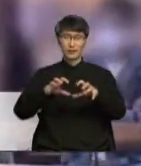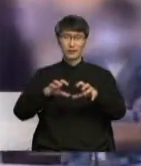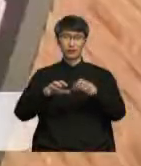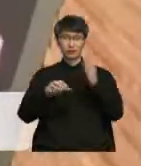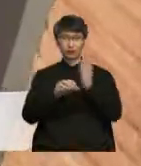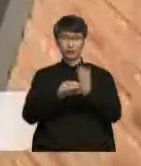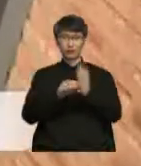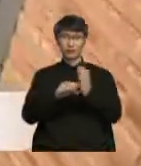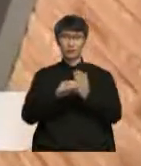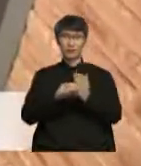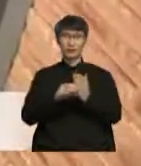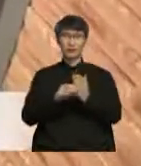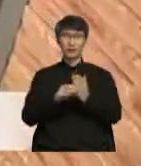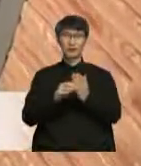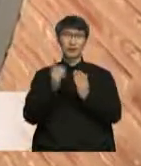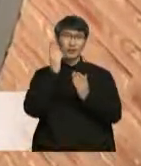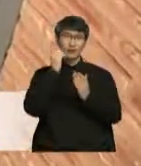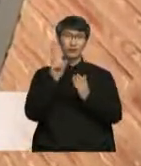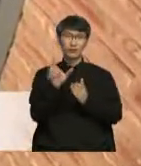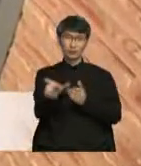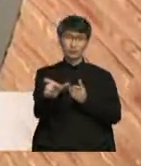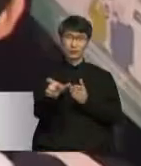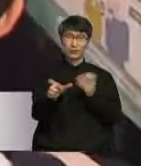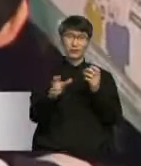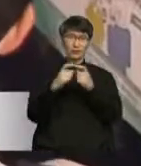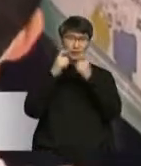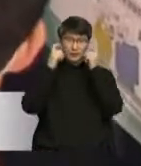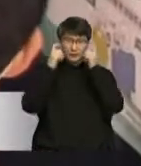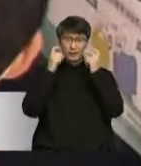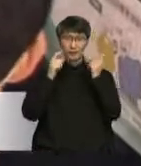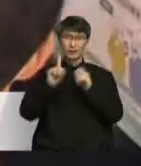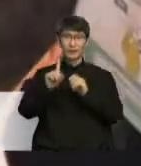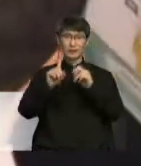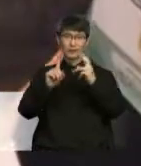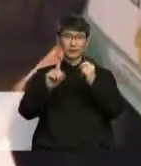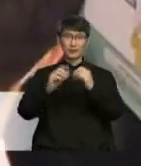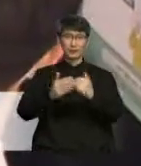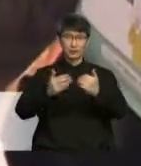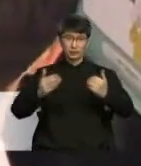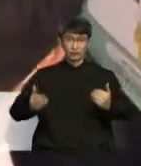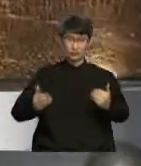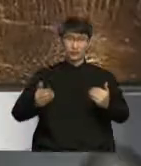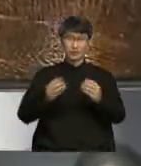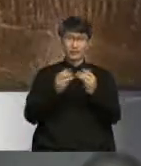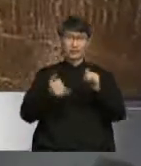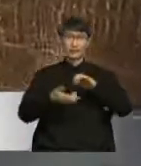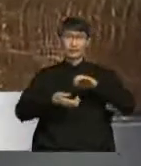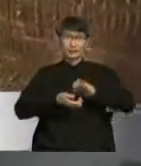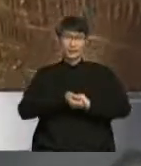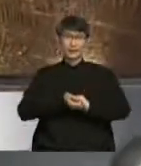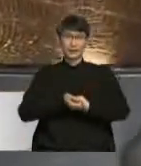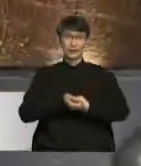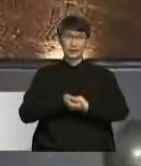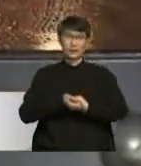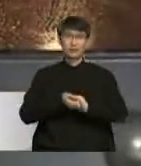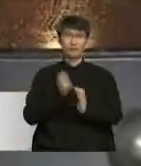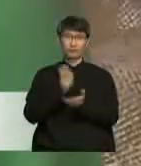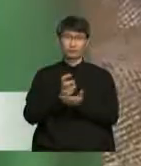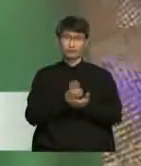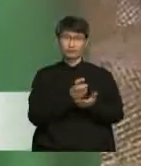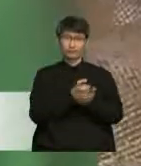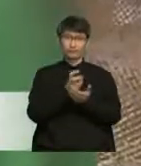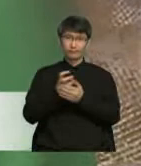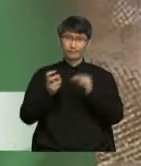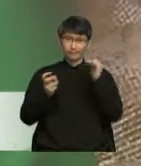중심으로 전자 출입 명부 운영과 마스크 착용 1m 거리 두기 와 이런 제안 같은 방역 수칙 준수